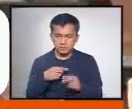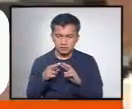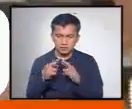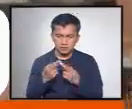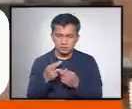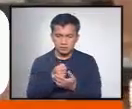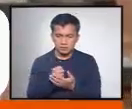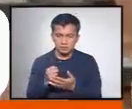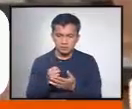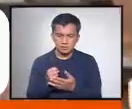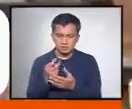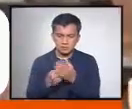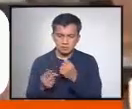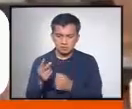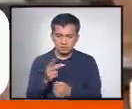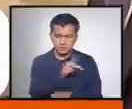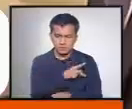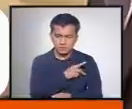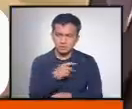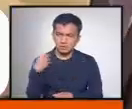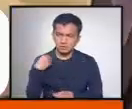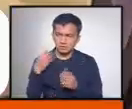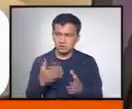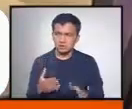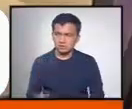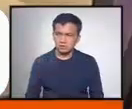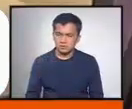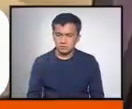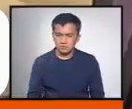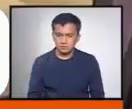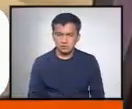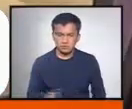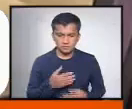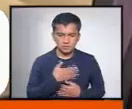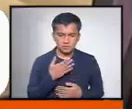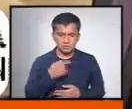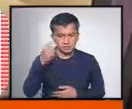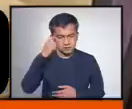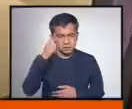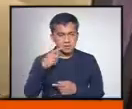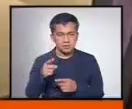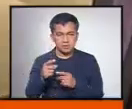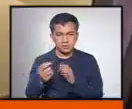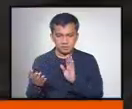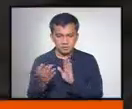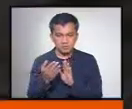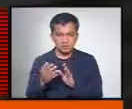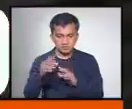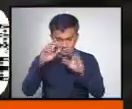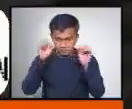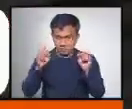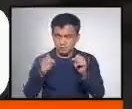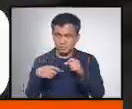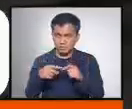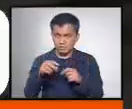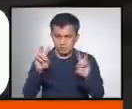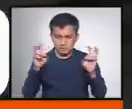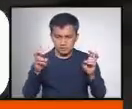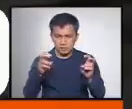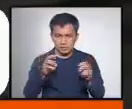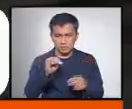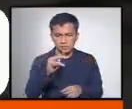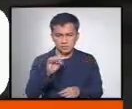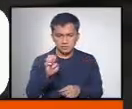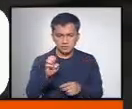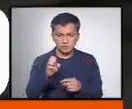both personal and official. Ikinagalak din ni Xi ang muli nilang pagkikita ng Pangulo. Pero pagdating sa usapin ng